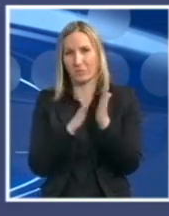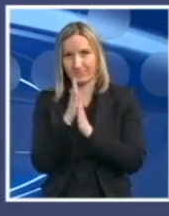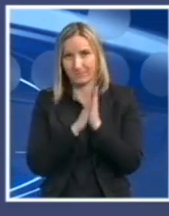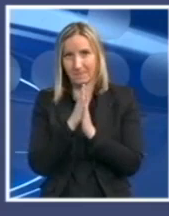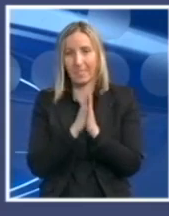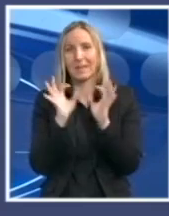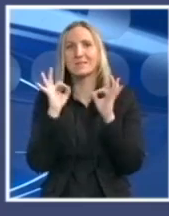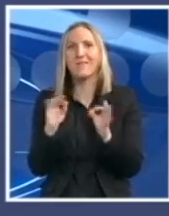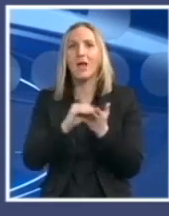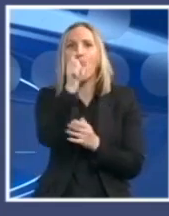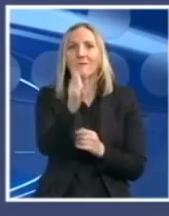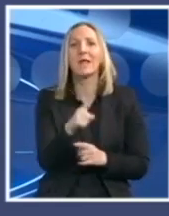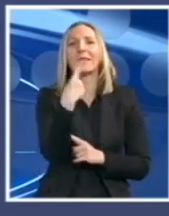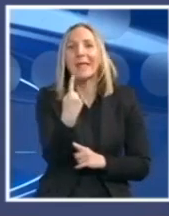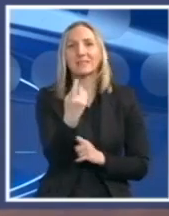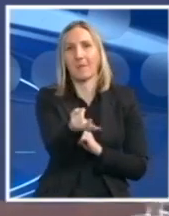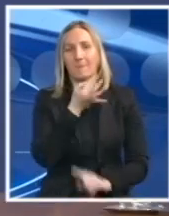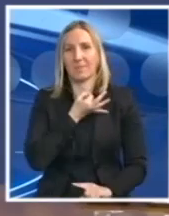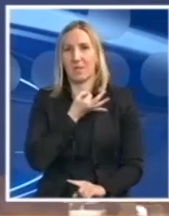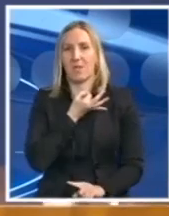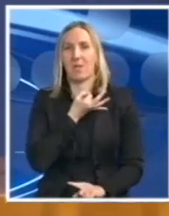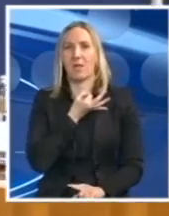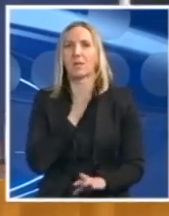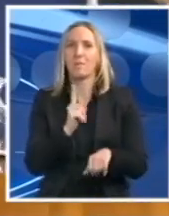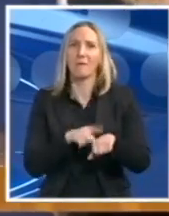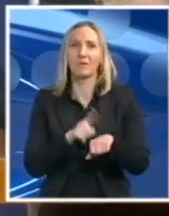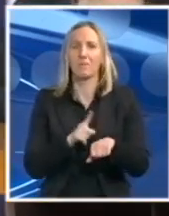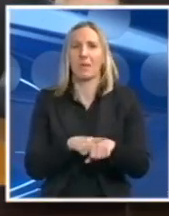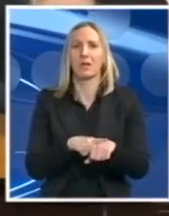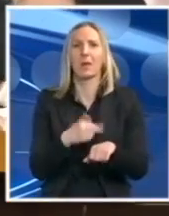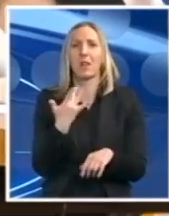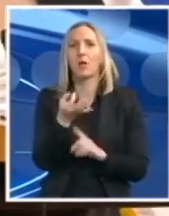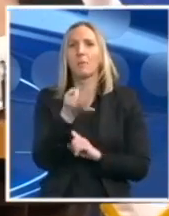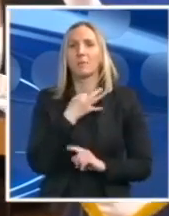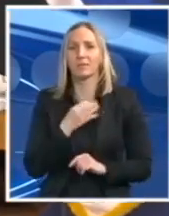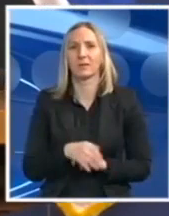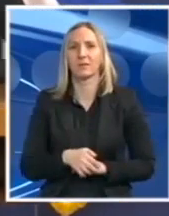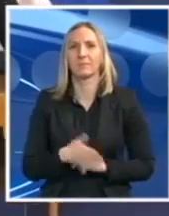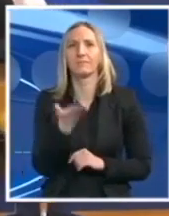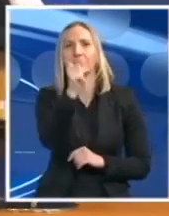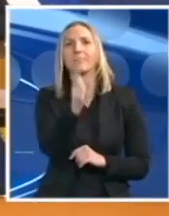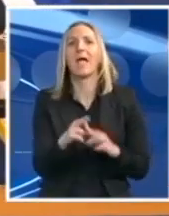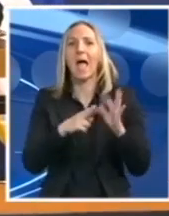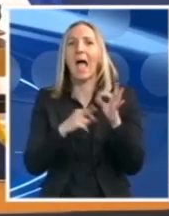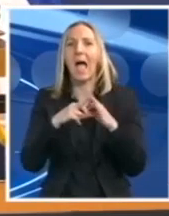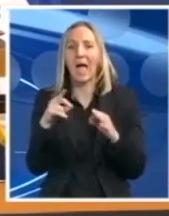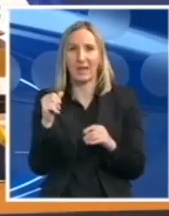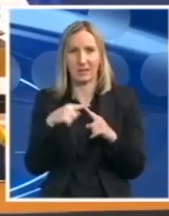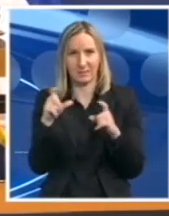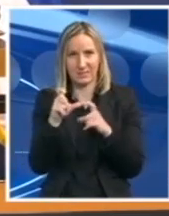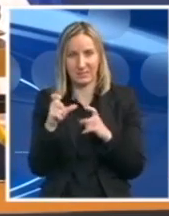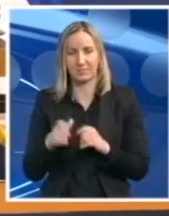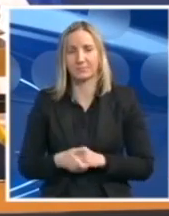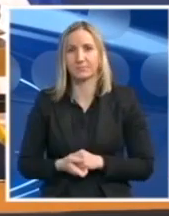idemo sa po jednim pitanjima. Imamo vremena za nekoliko. Ana, RTS, izvolite. Dobar dan, Ana Stamenković,